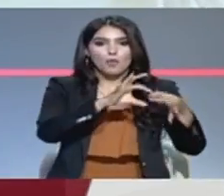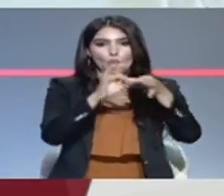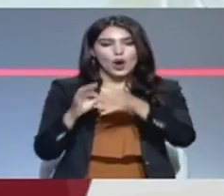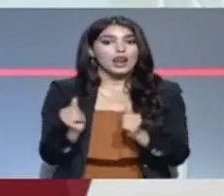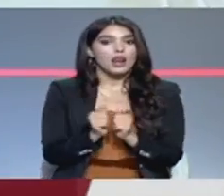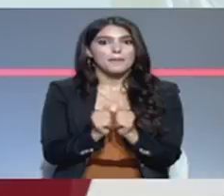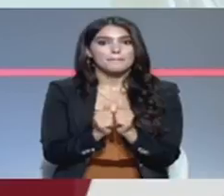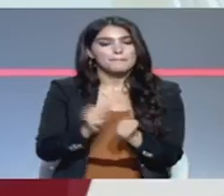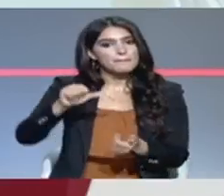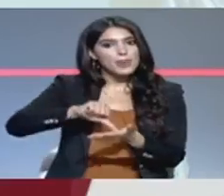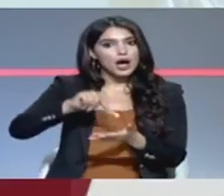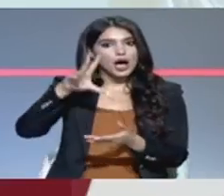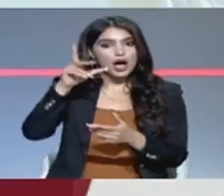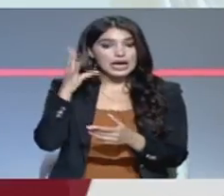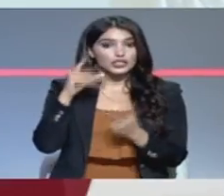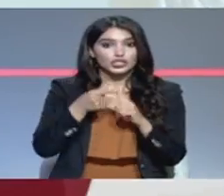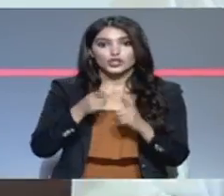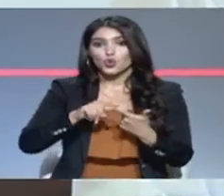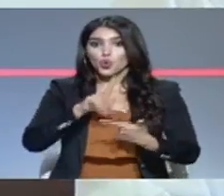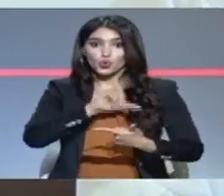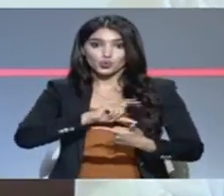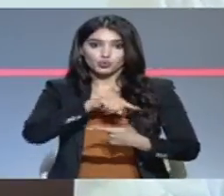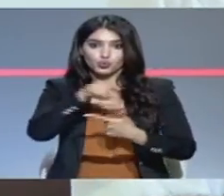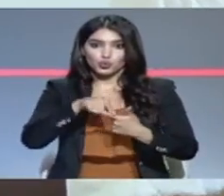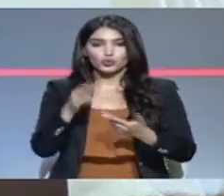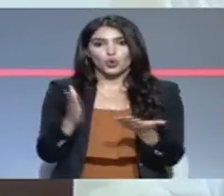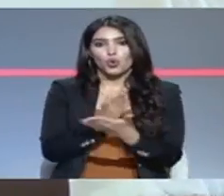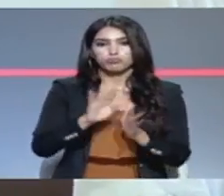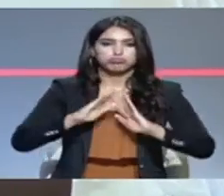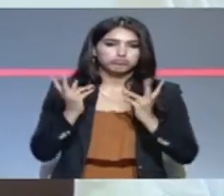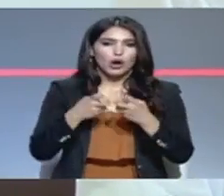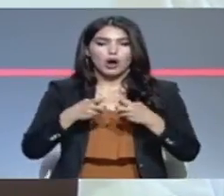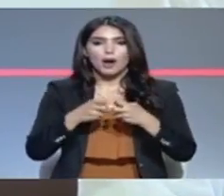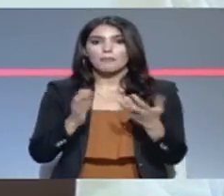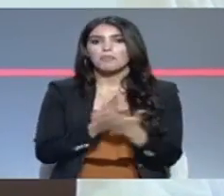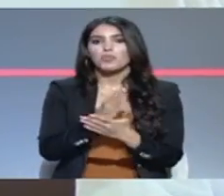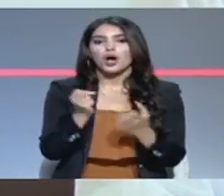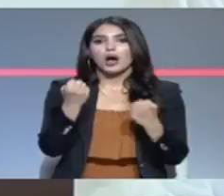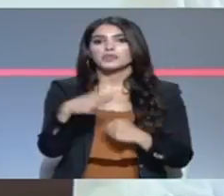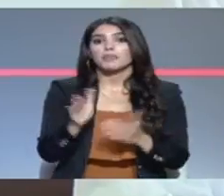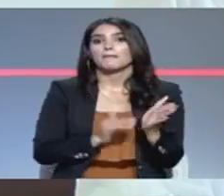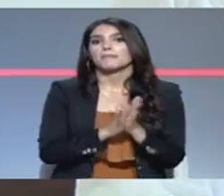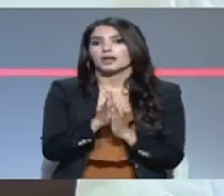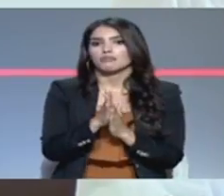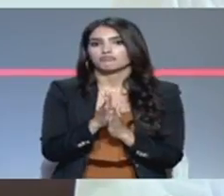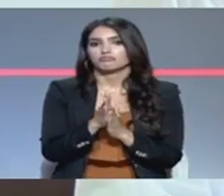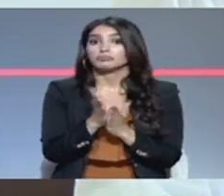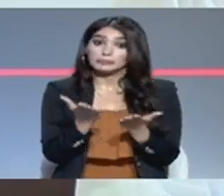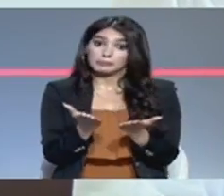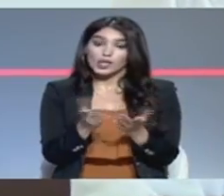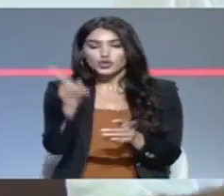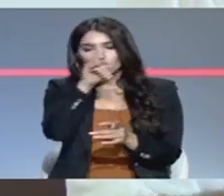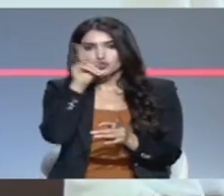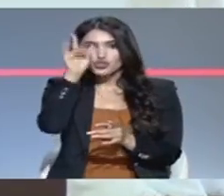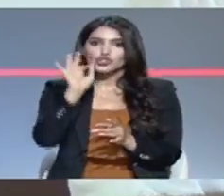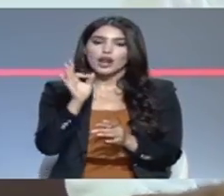ما بين القصرين وسوسة. التكلفة نتاع البروجي في الأوردر نتاع 500 مليار، إن شاء